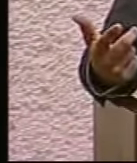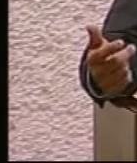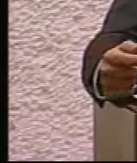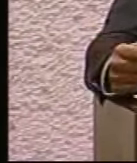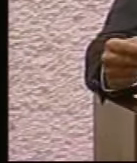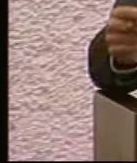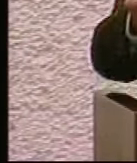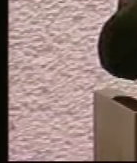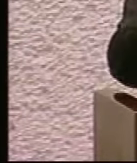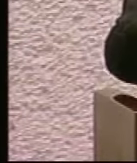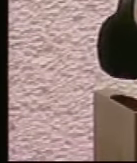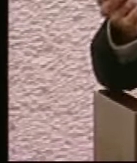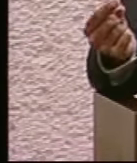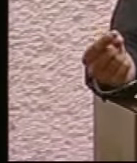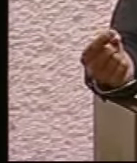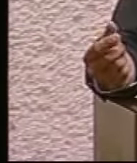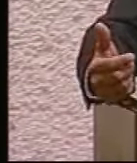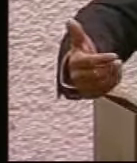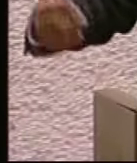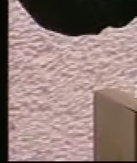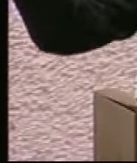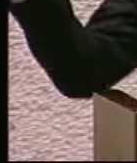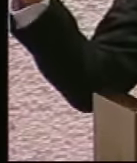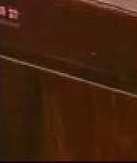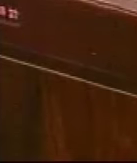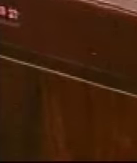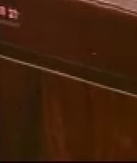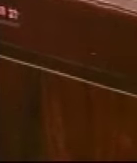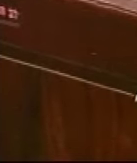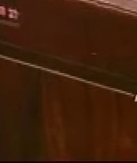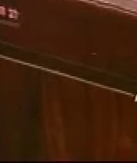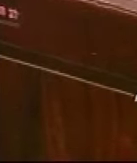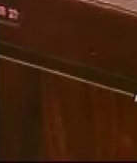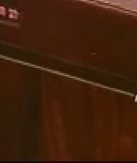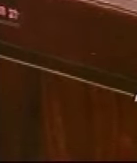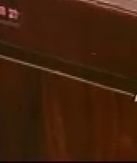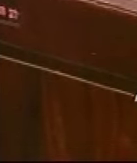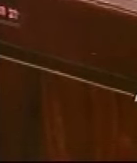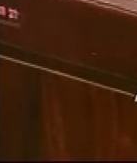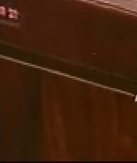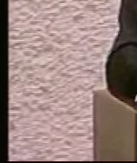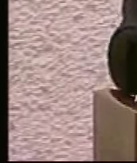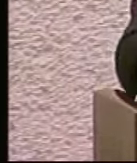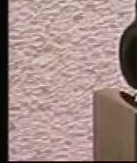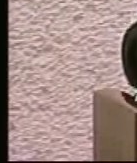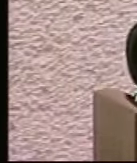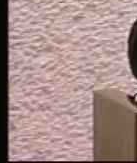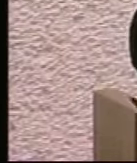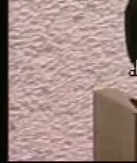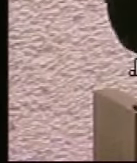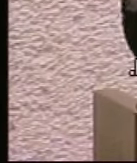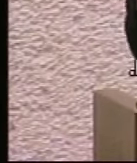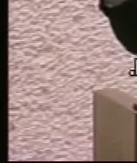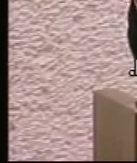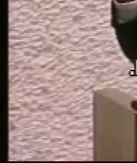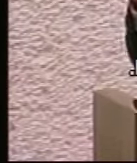הוציא ציטוטים חלקיים של טיוטות ישנות, והספר כשהוא יצא יהיו בו מחלוקות,